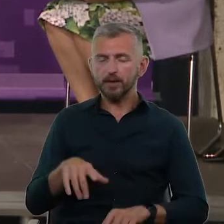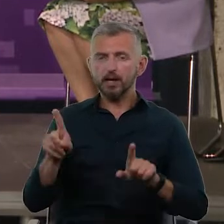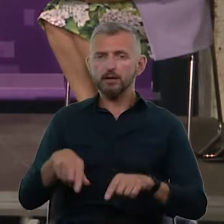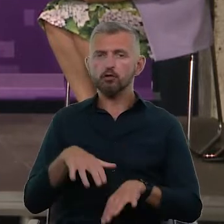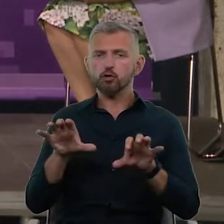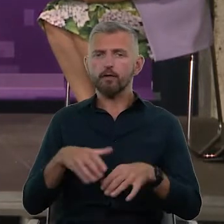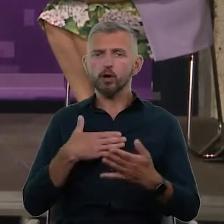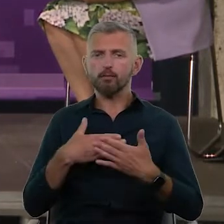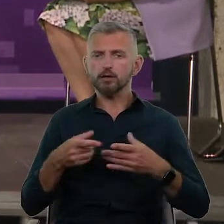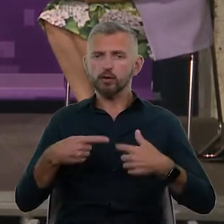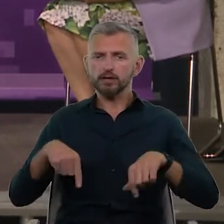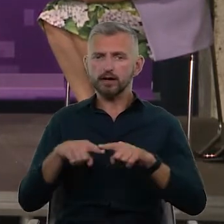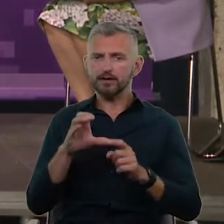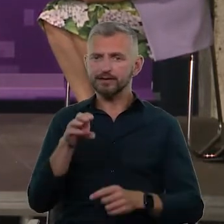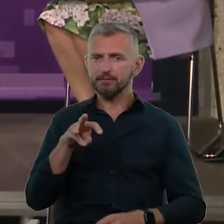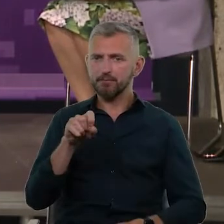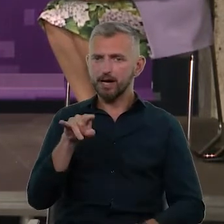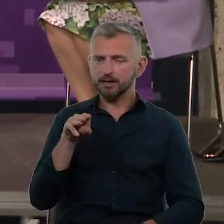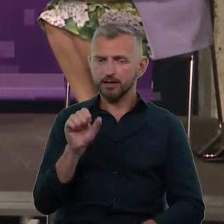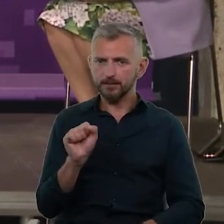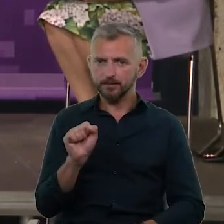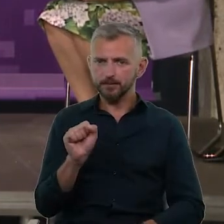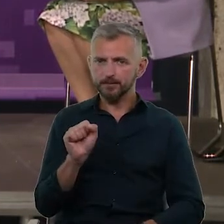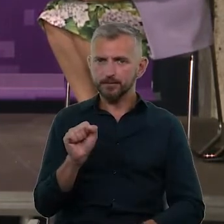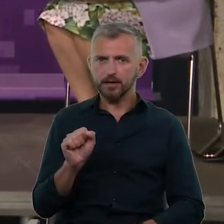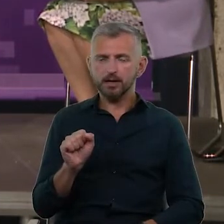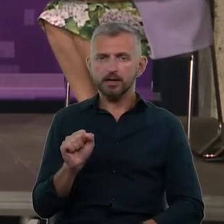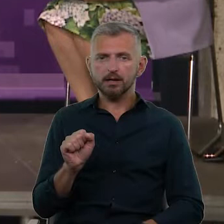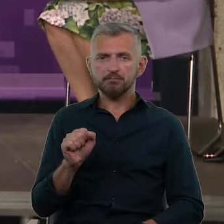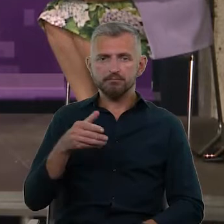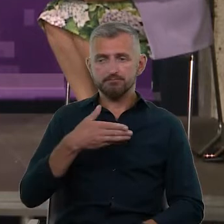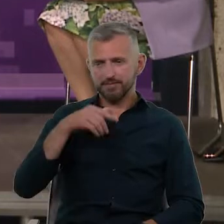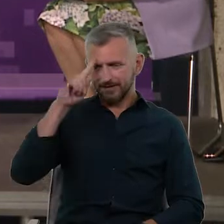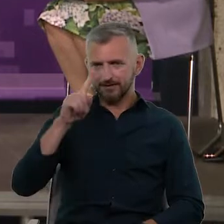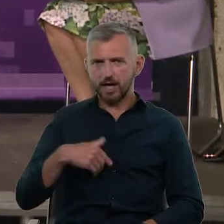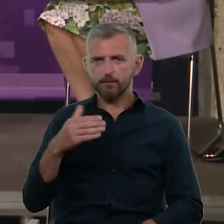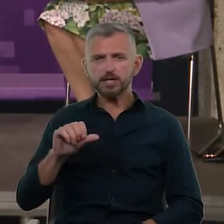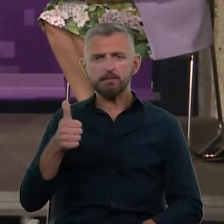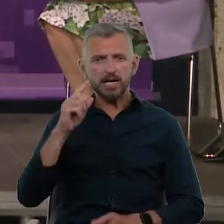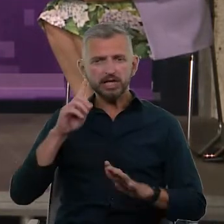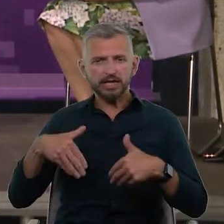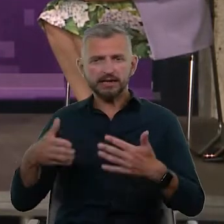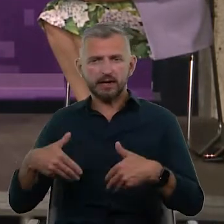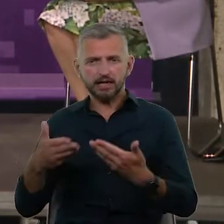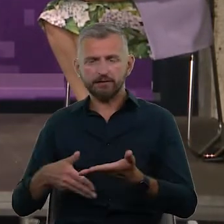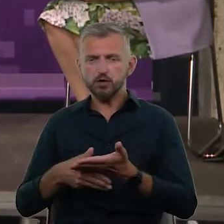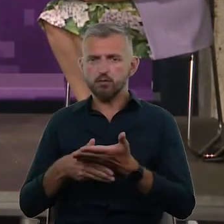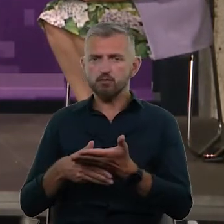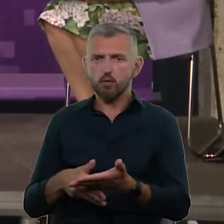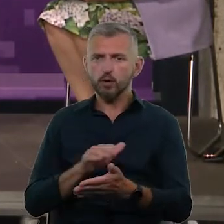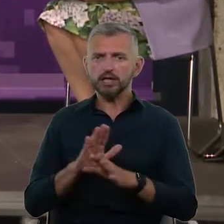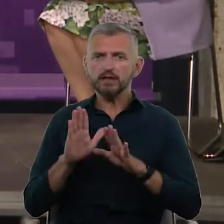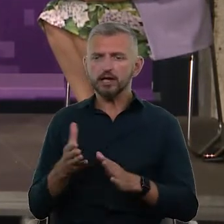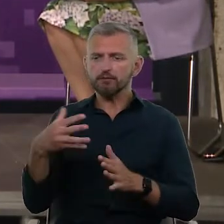голова громадської організації «Смарта». Ми знаємо ваші перші ініціативи і допомогу не